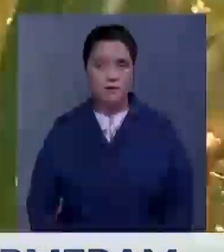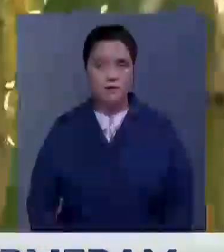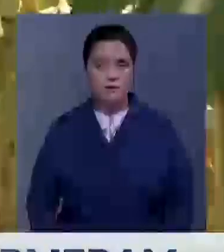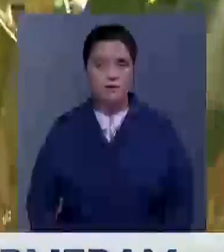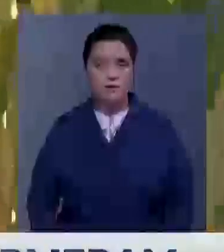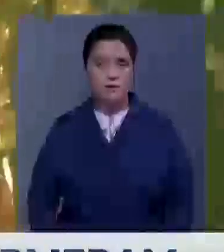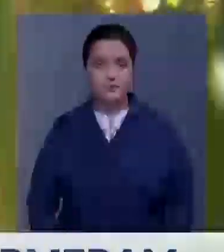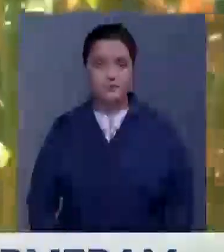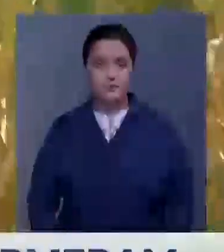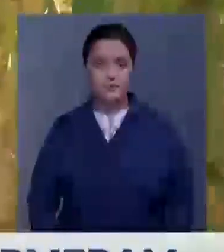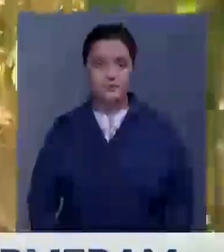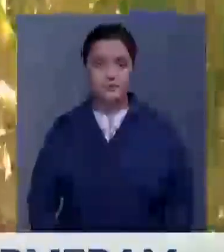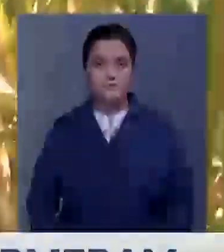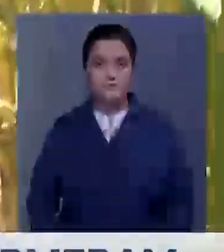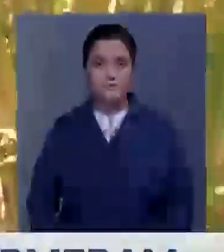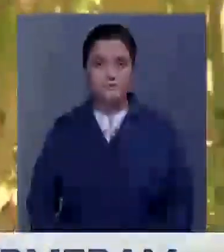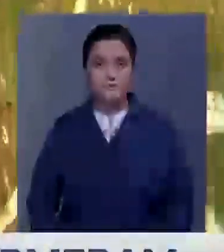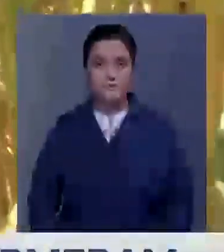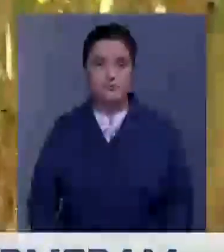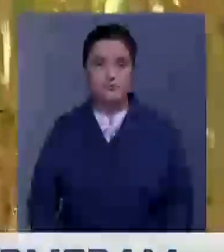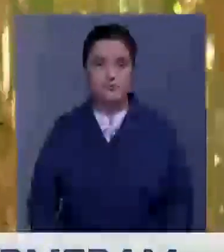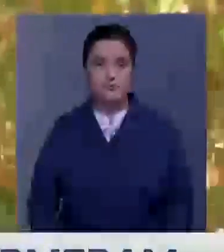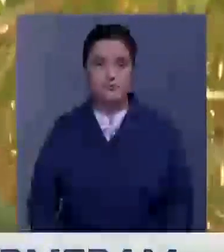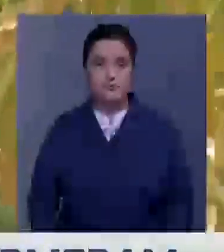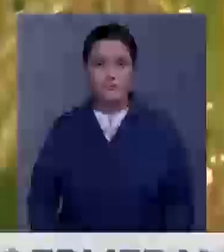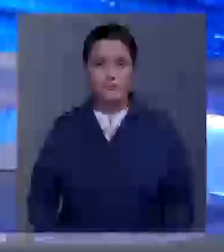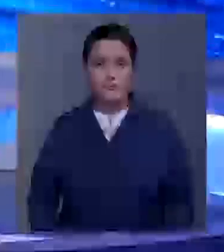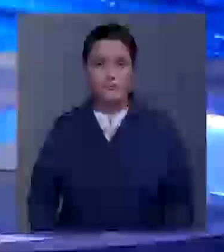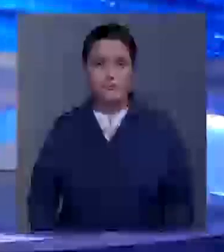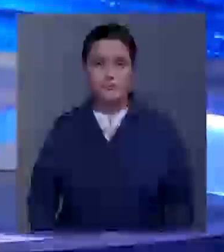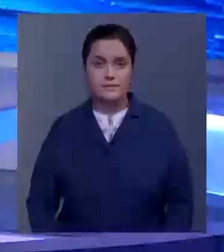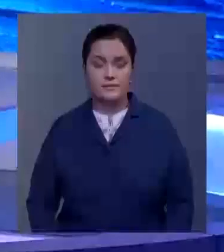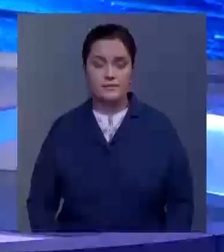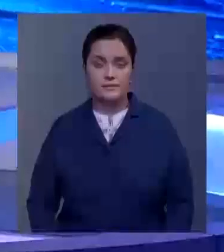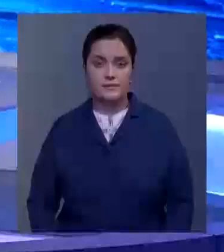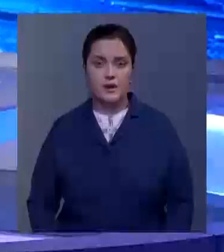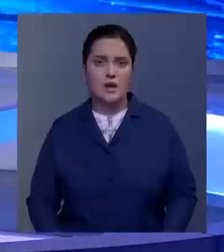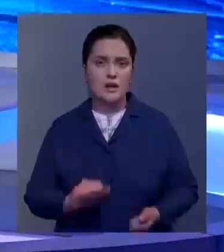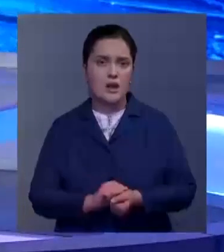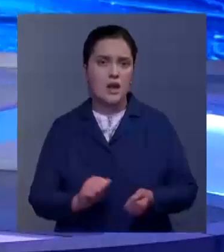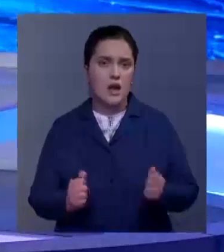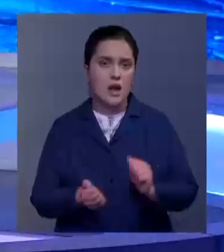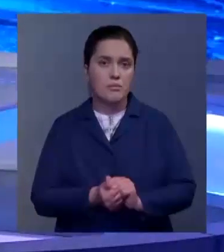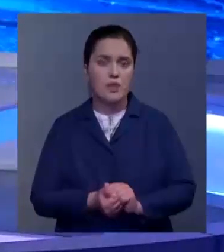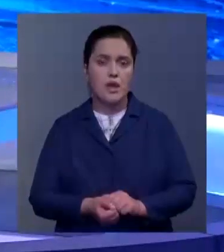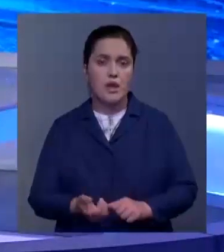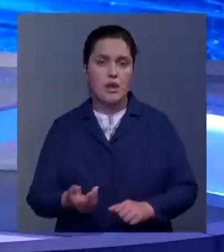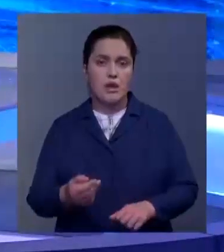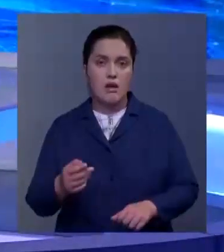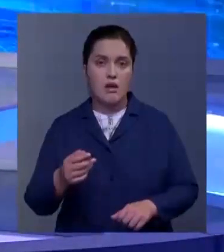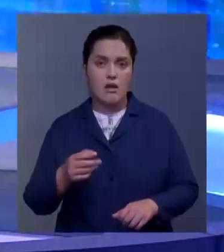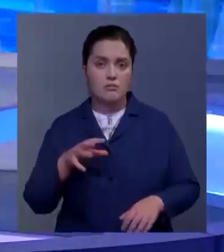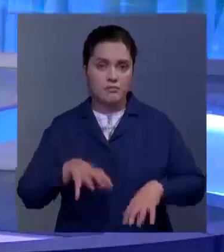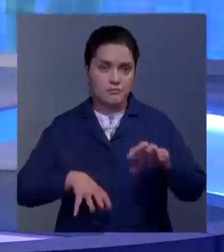Нагашпекулов, Хабар 24, Туркестанская область. Камни и булыжники вместо долгожданного ремонта дорог.